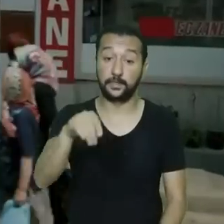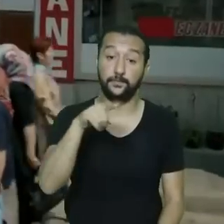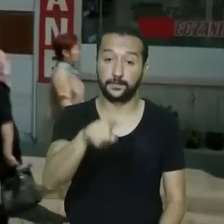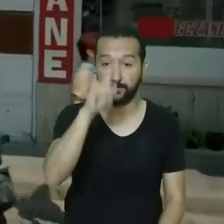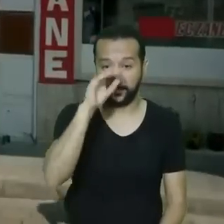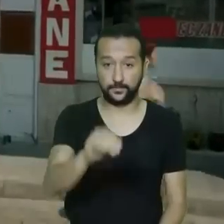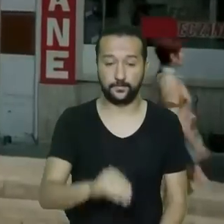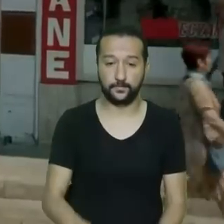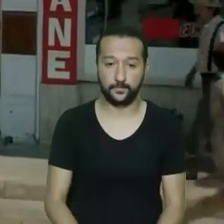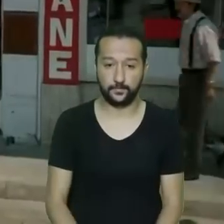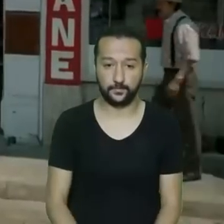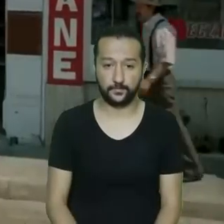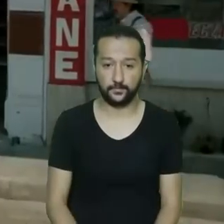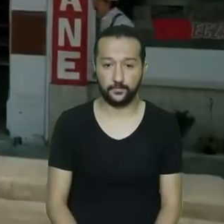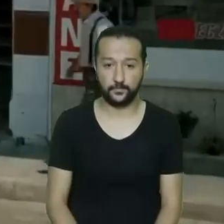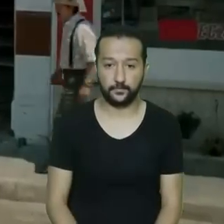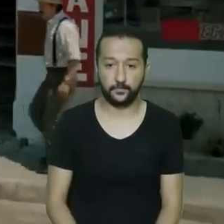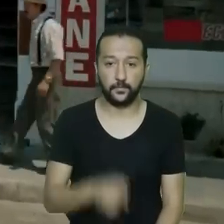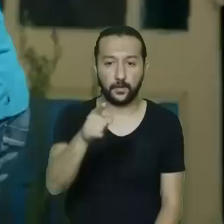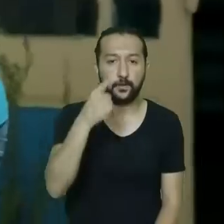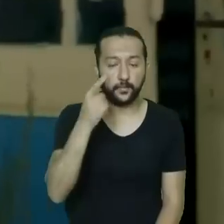ben seni. Lan.